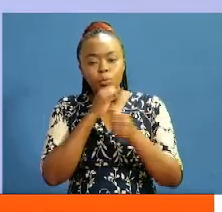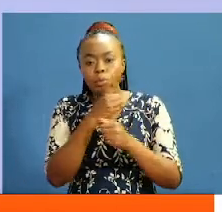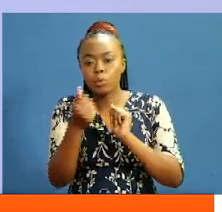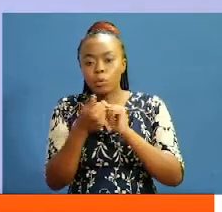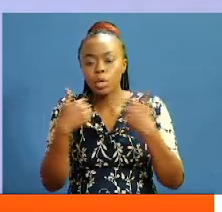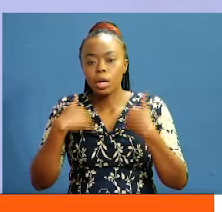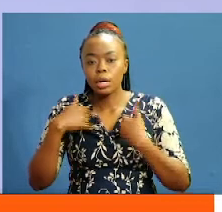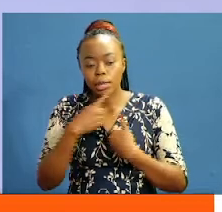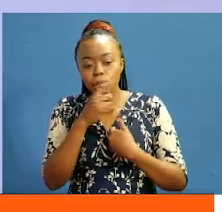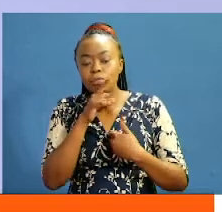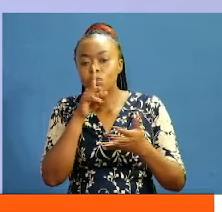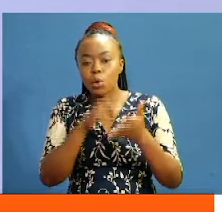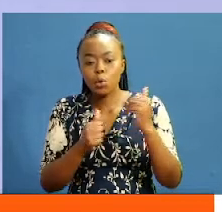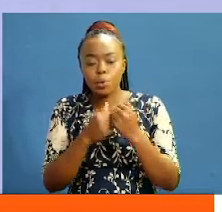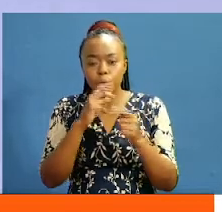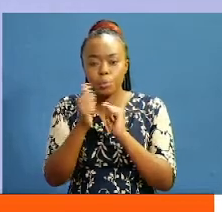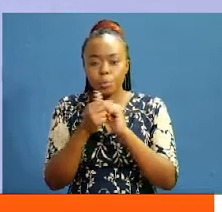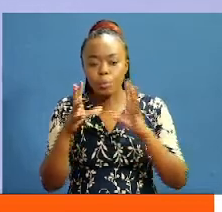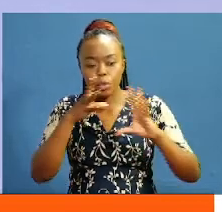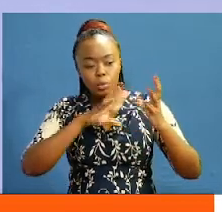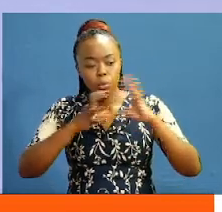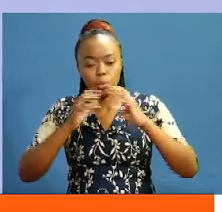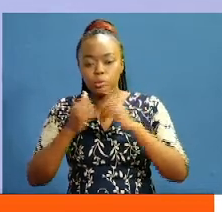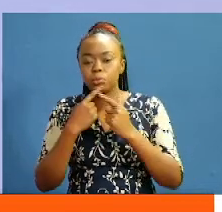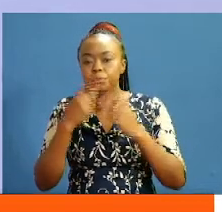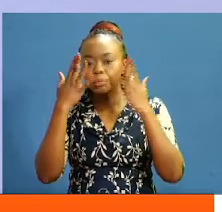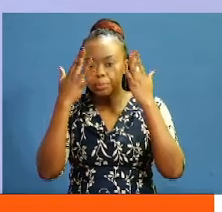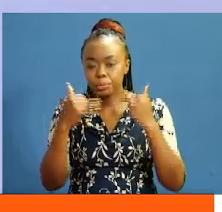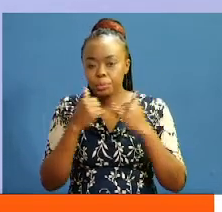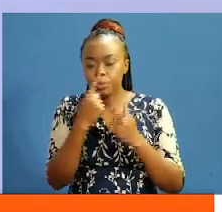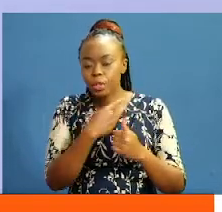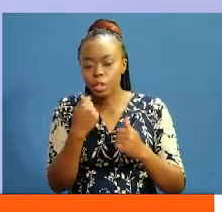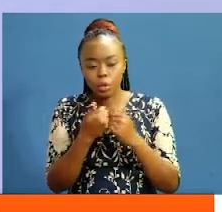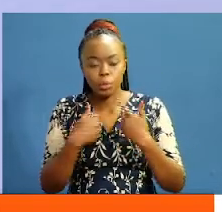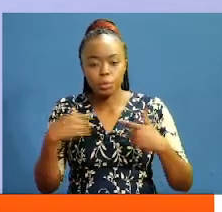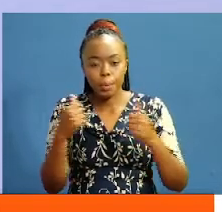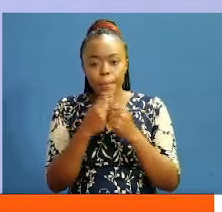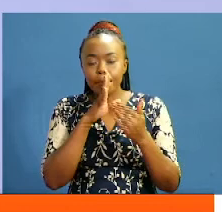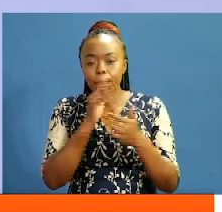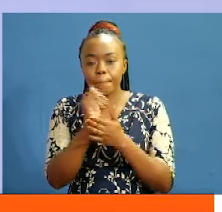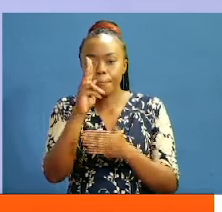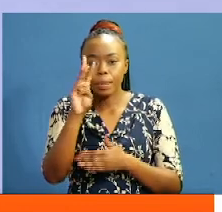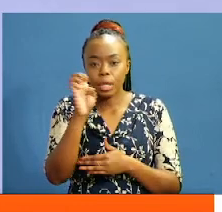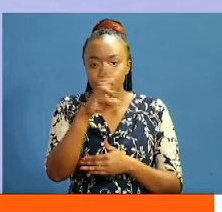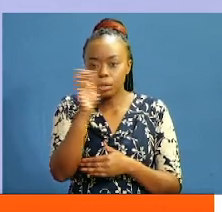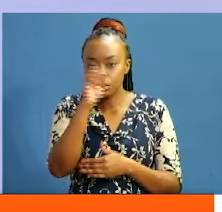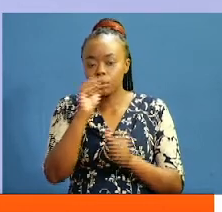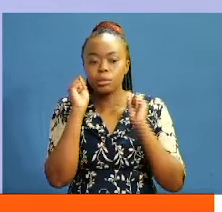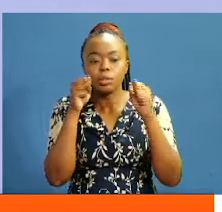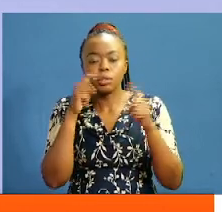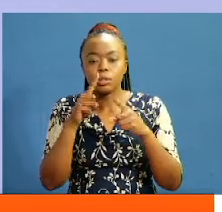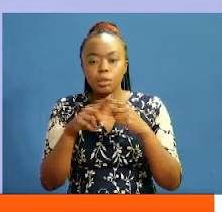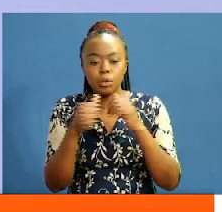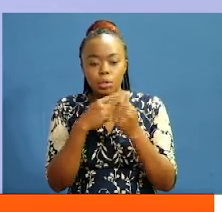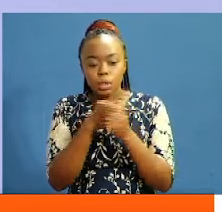that we have, this is what makes Kenya magical. And therefore, I'm honored to be partnering with KWS to be able to